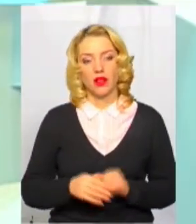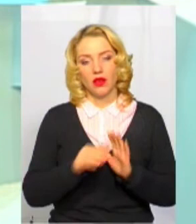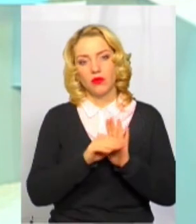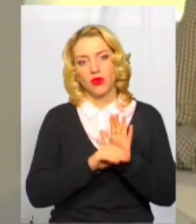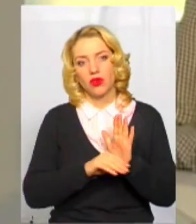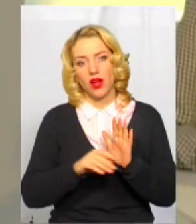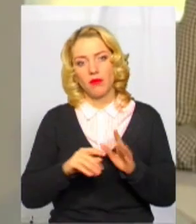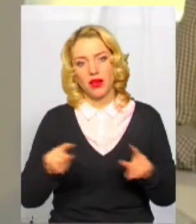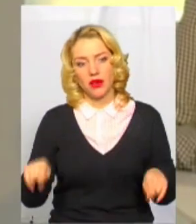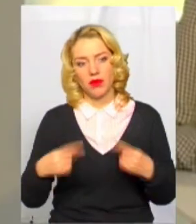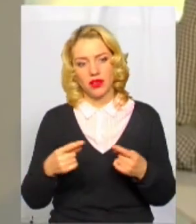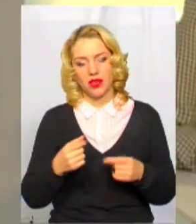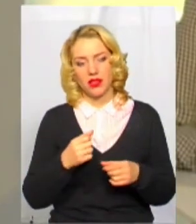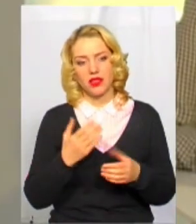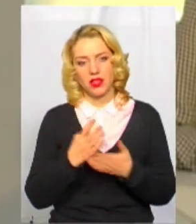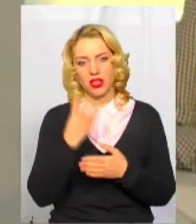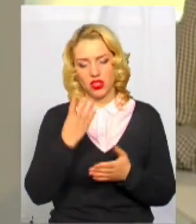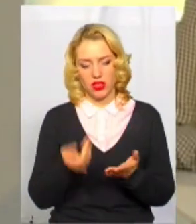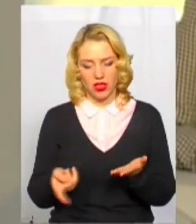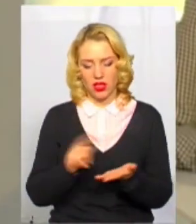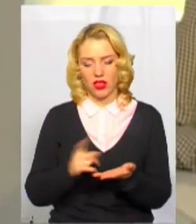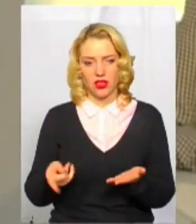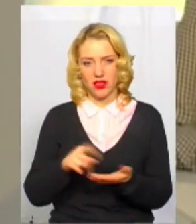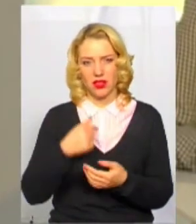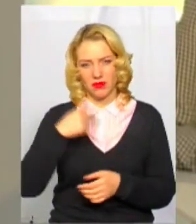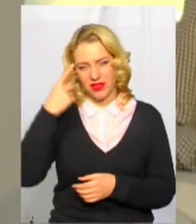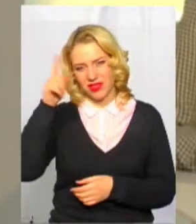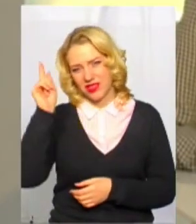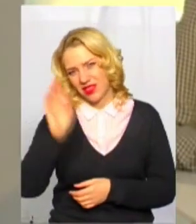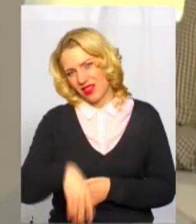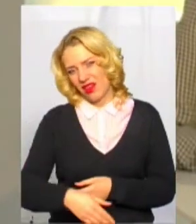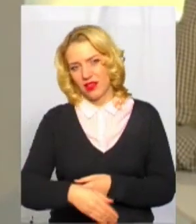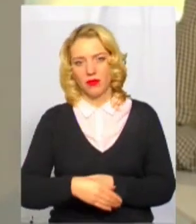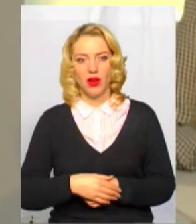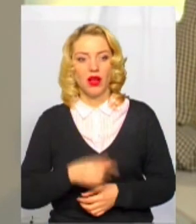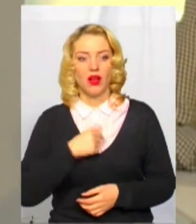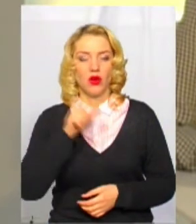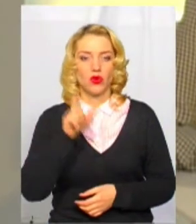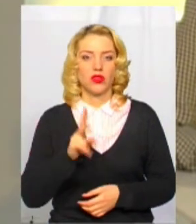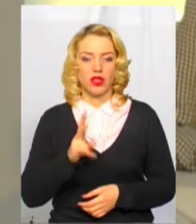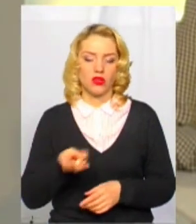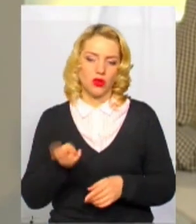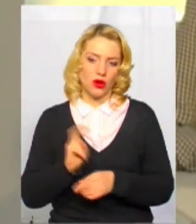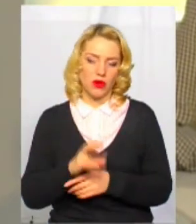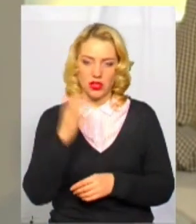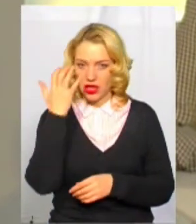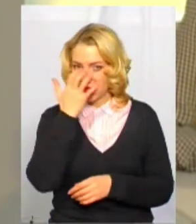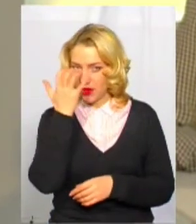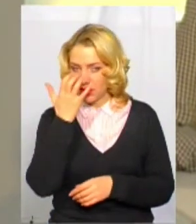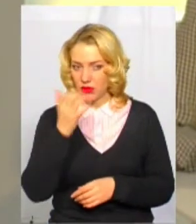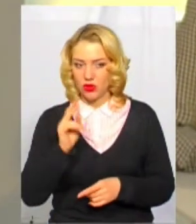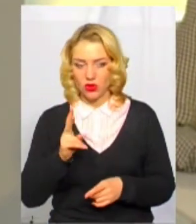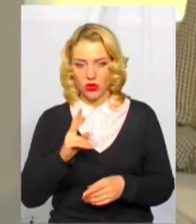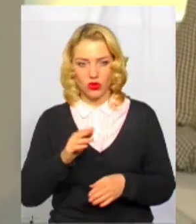Програма реабілітації складається з 4 листків. Да? Тому ми це знаємо. І я думаю, що людина, яка прийшла з вадами зору, яка